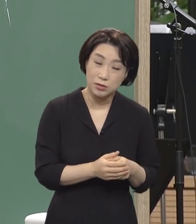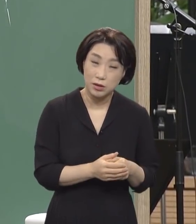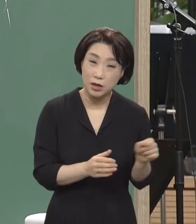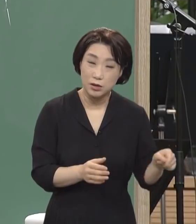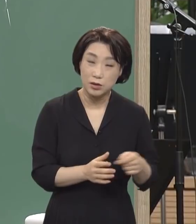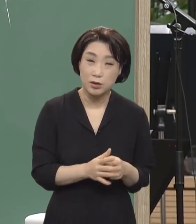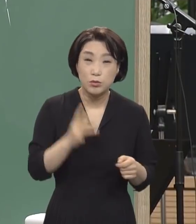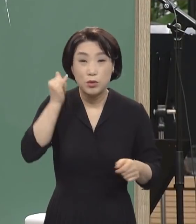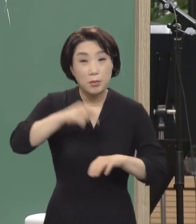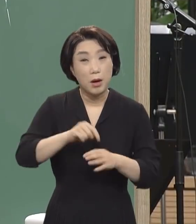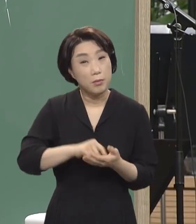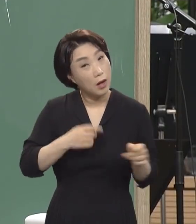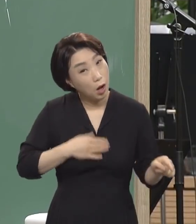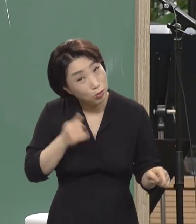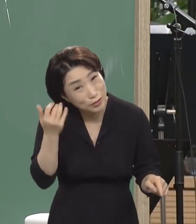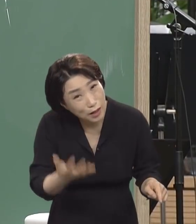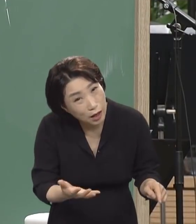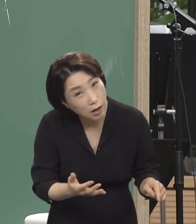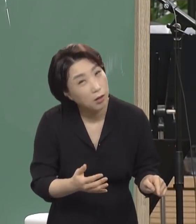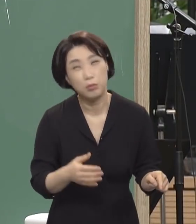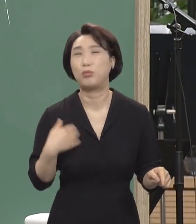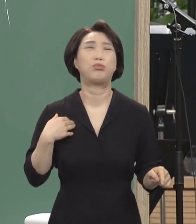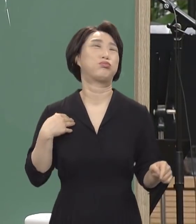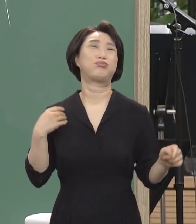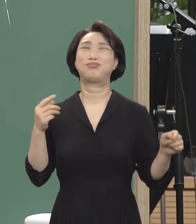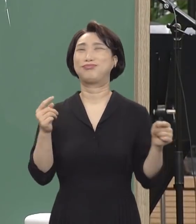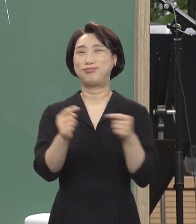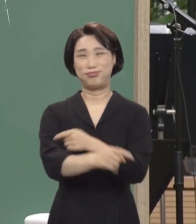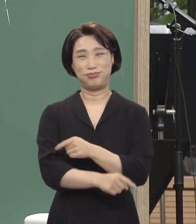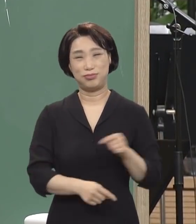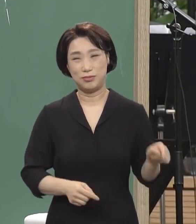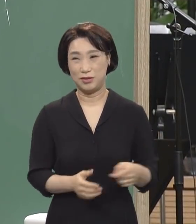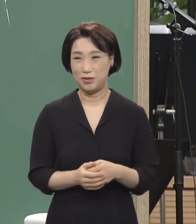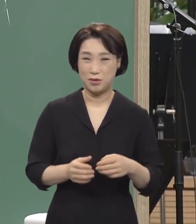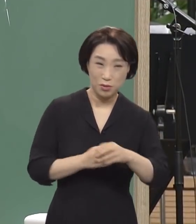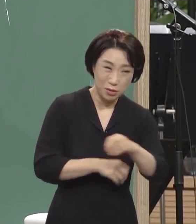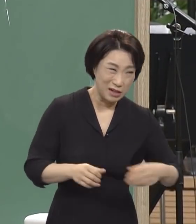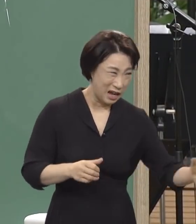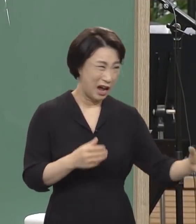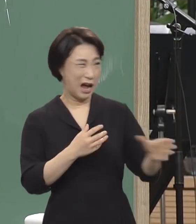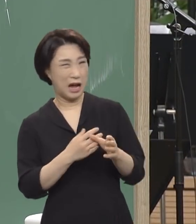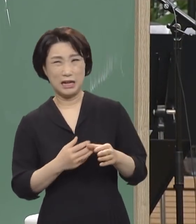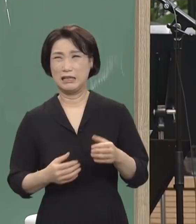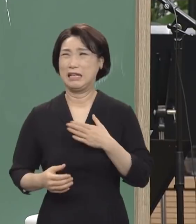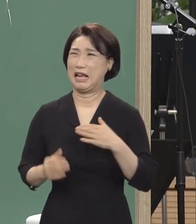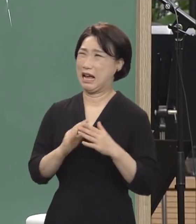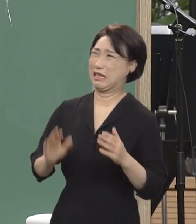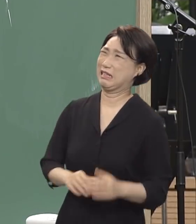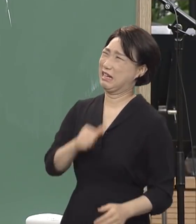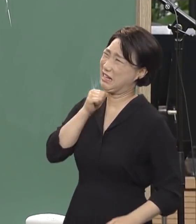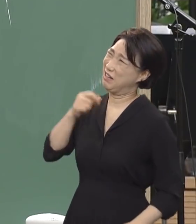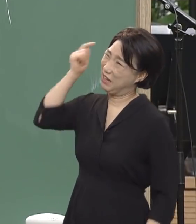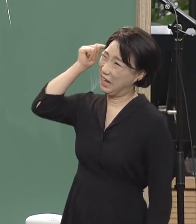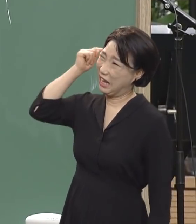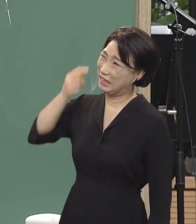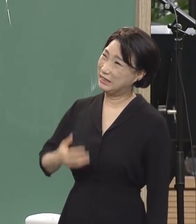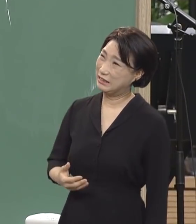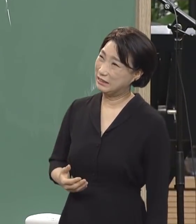노력하는 부모의 신종을 전혀 모르지. 덤비기 나고 왜 우리 집은 가난해. 도대체